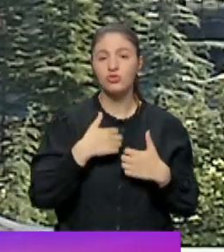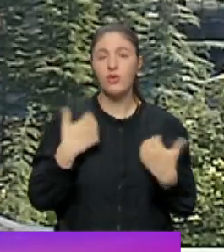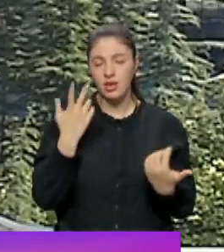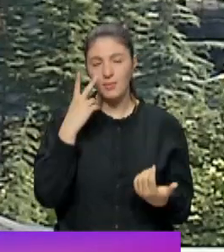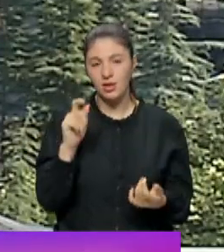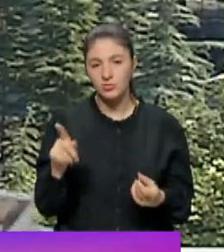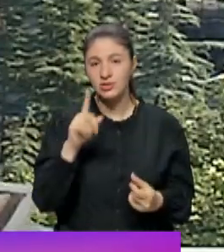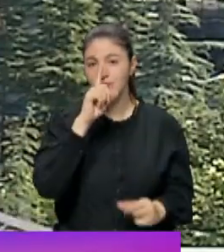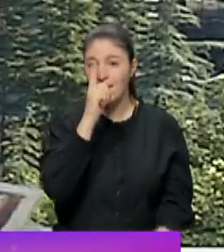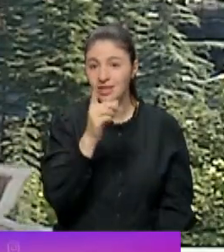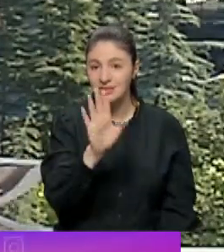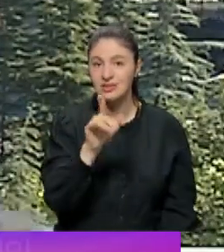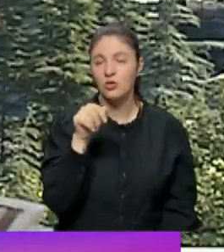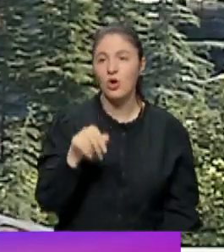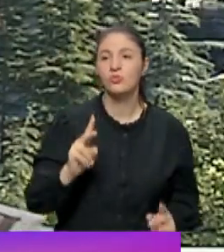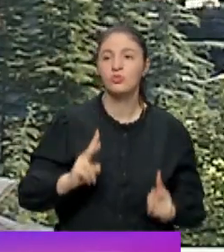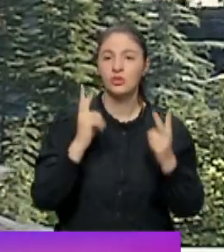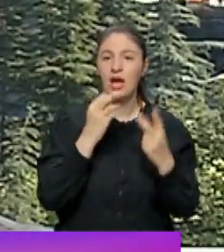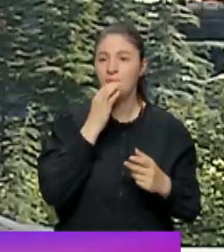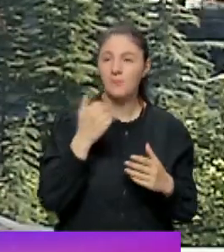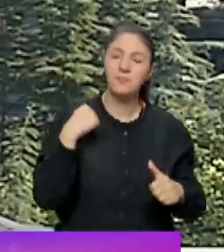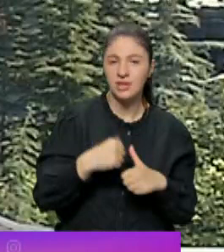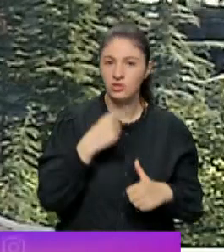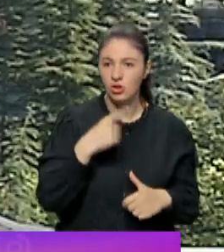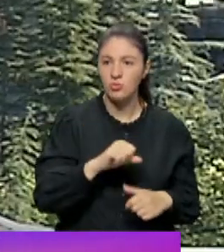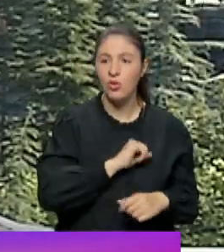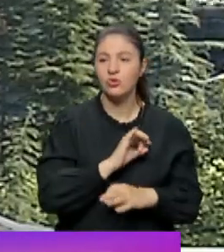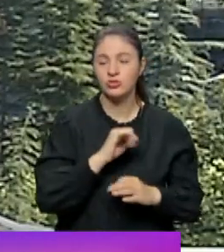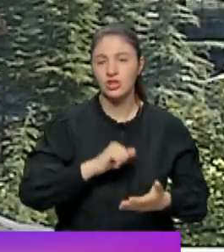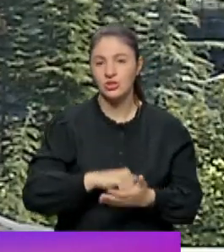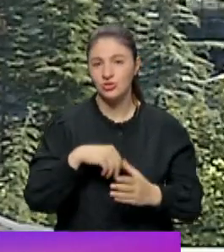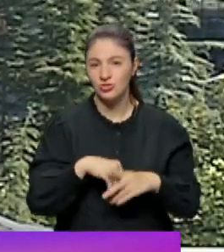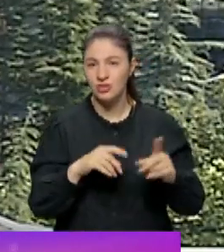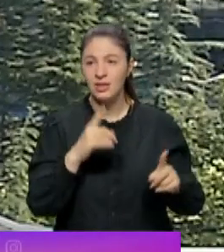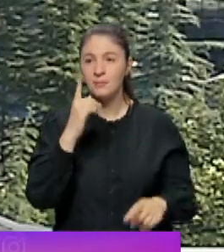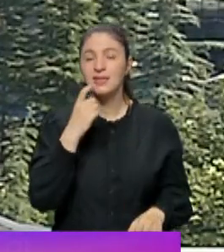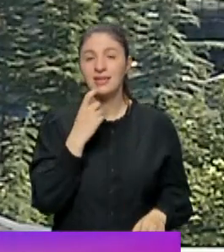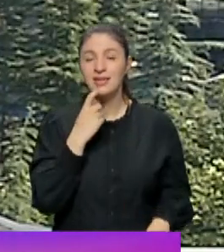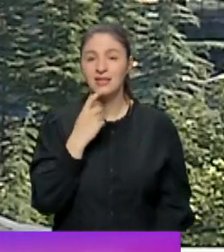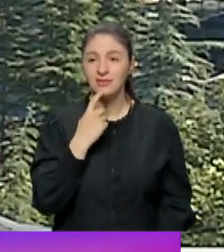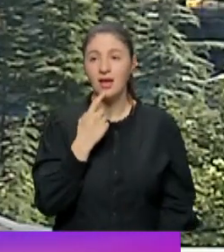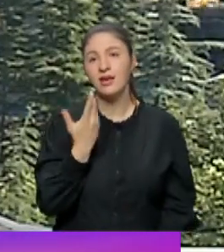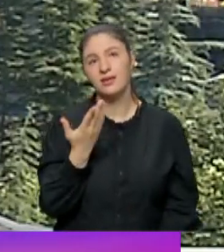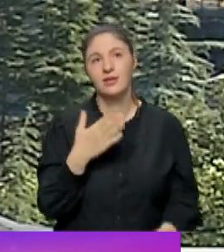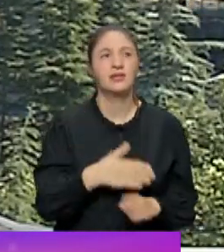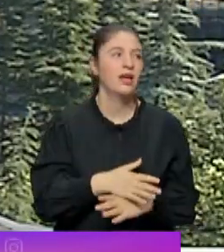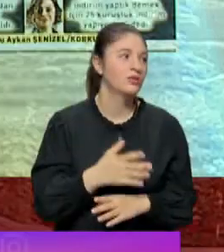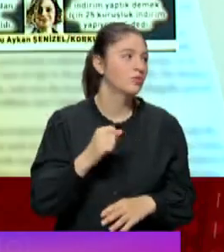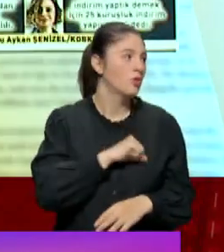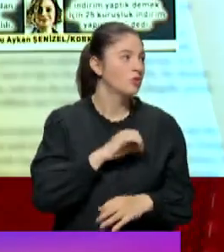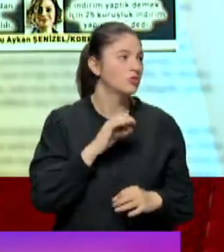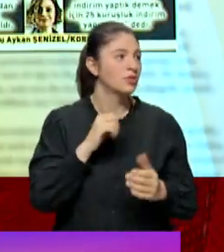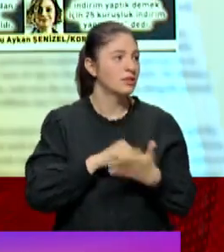güvenlik Sen de bakacağız yalnız şimdi o Müjdeli haberi bir daha aktaralım Korkusuz gazetesinden bir yılda gerçek Korkusuz